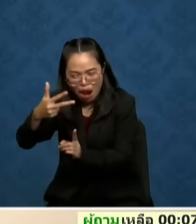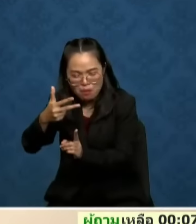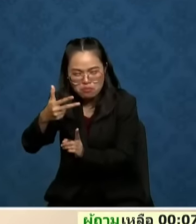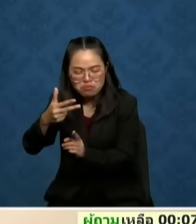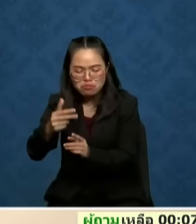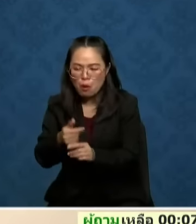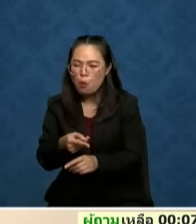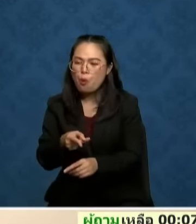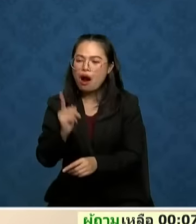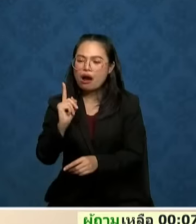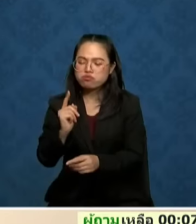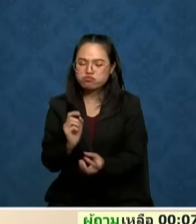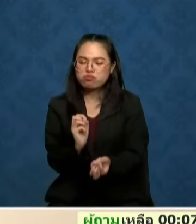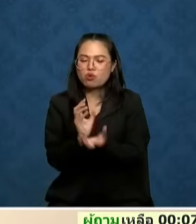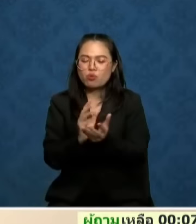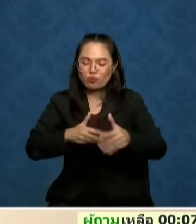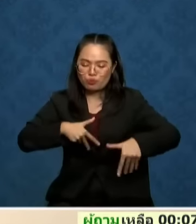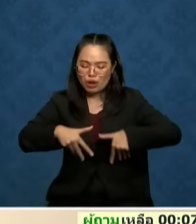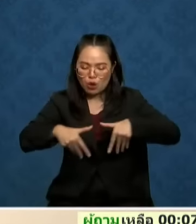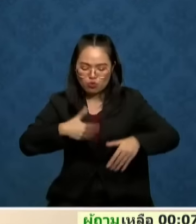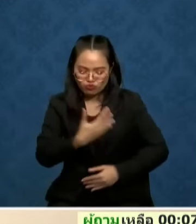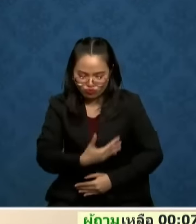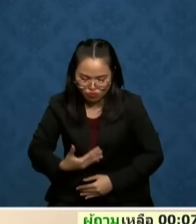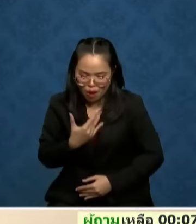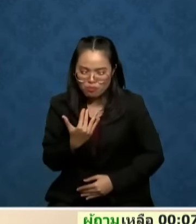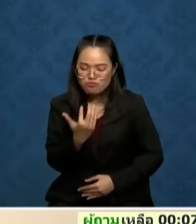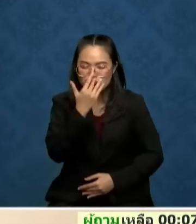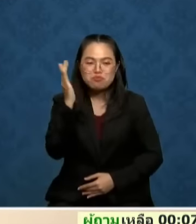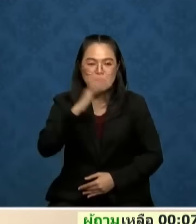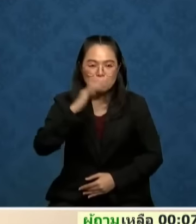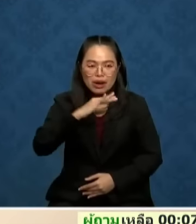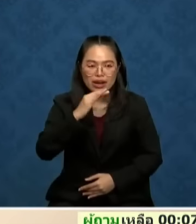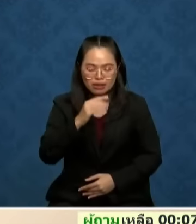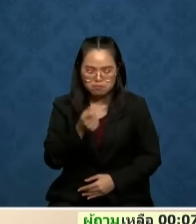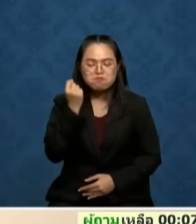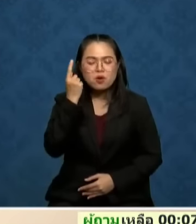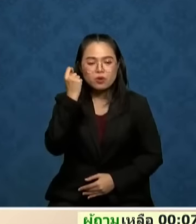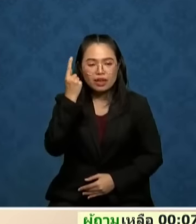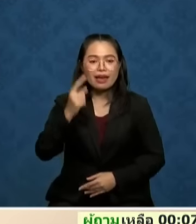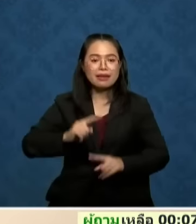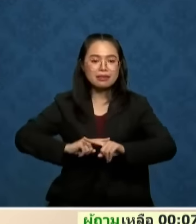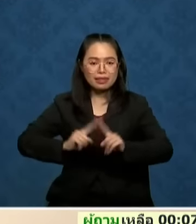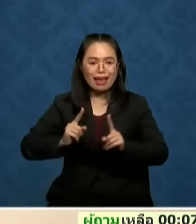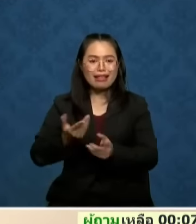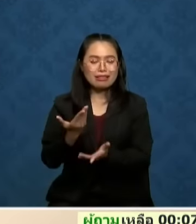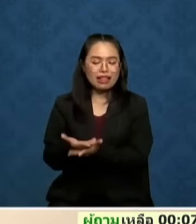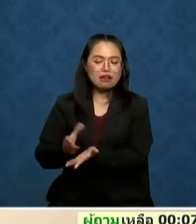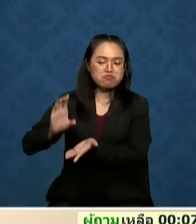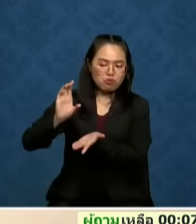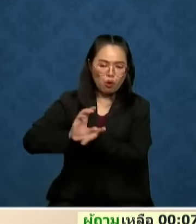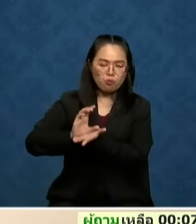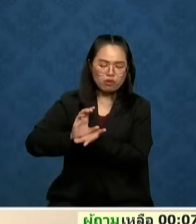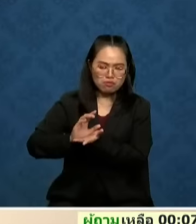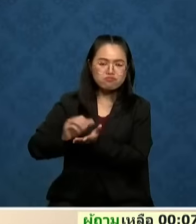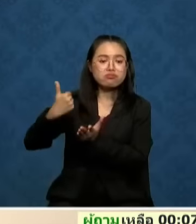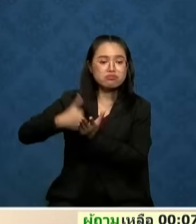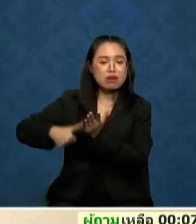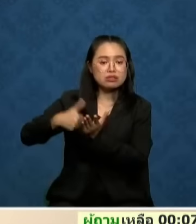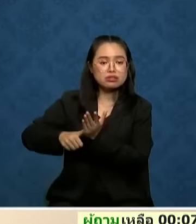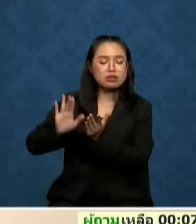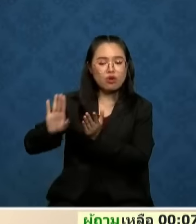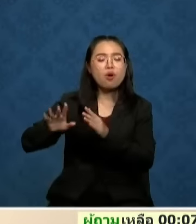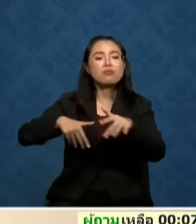มกับความเดือดร้อนของพี่น้องประชาชนแต่สิ่งที่ฉันต้องทำก็คือว่าเงินงบประมาณล้วนแล้วแต่เป็นภาษีของพี่น้องประชาชนส่งคืน